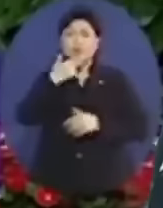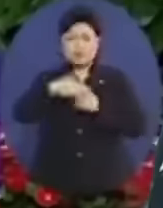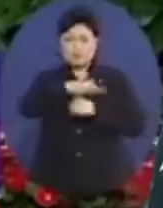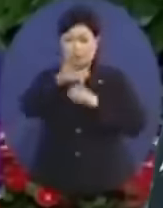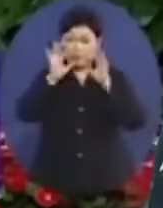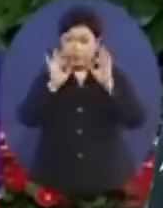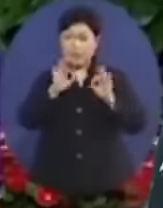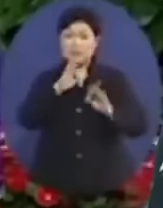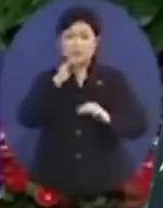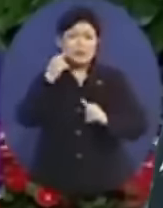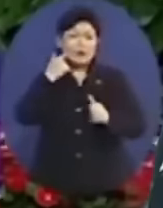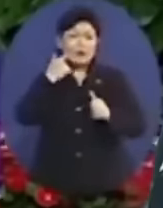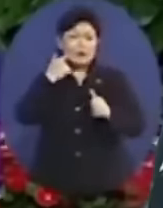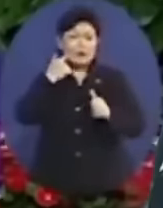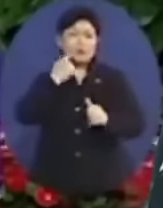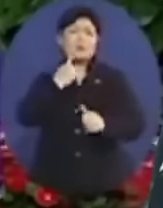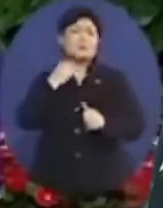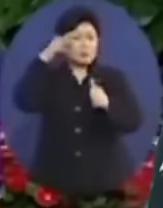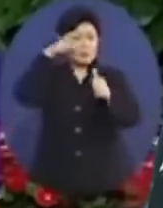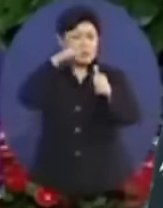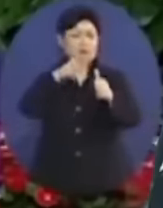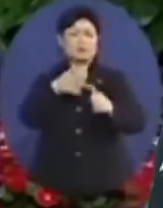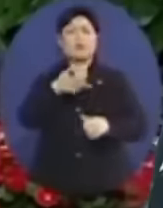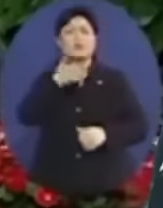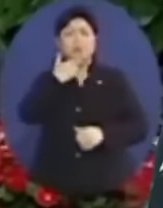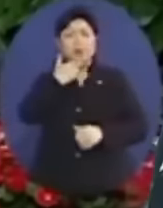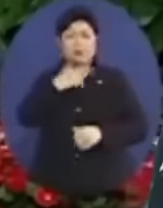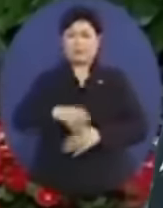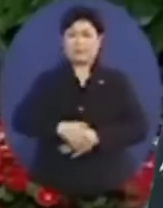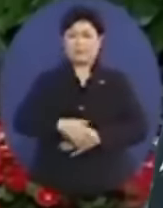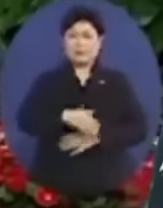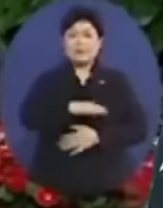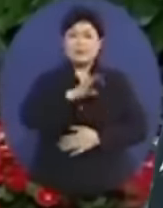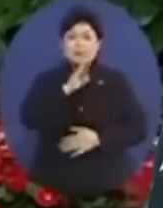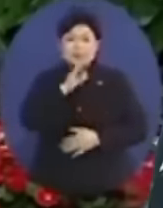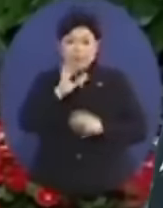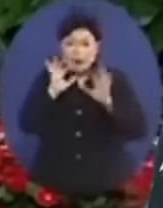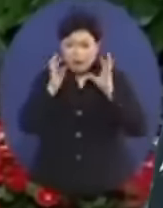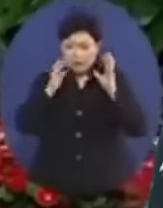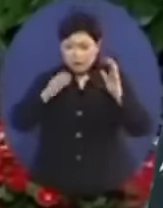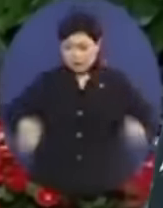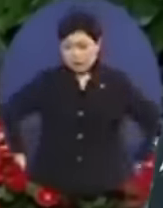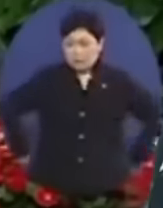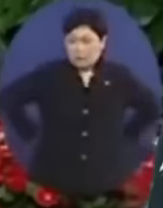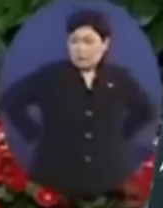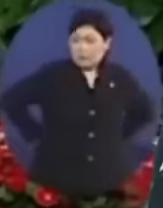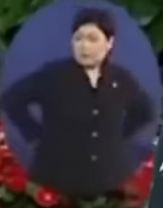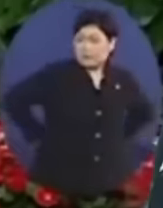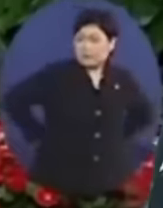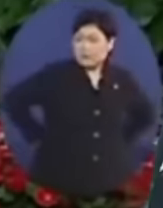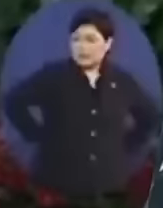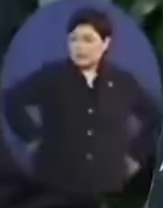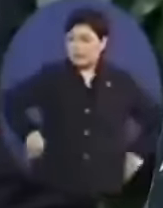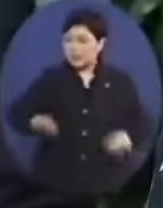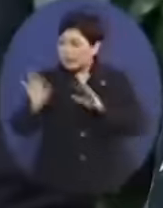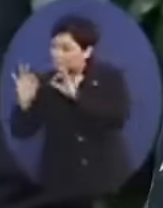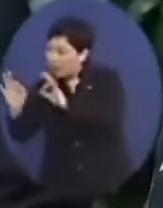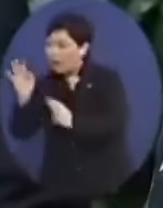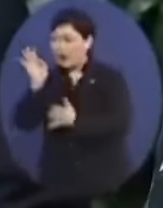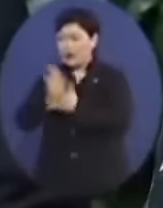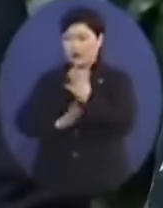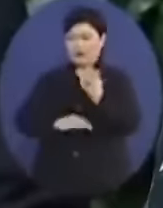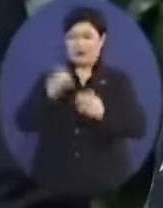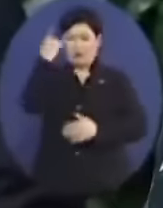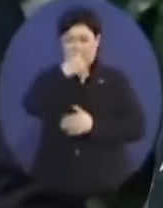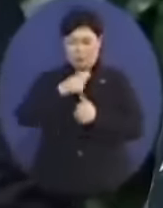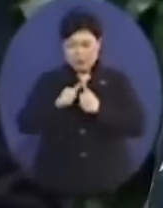보기에 허무할 만한 아름다운 것이 없도다 어리를 얻고 나가도 아무도 어디 보자 와 다 그